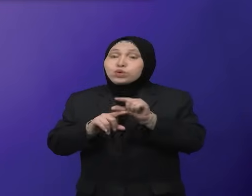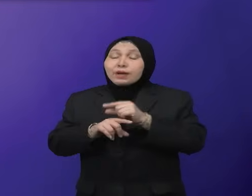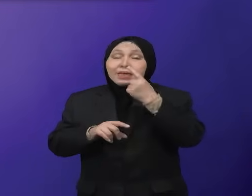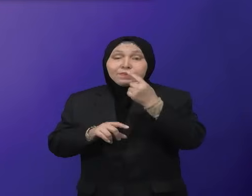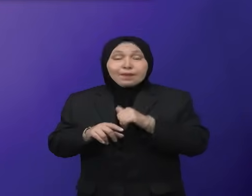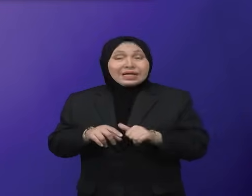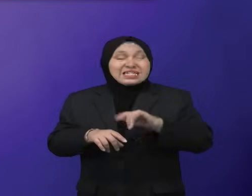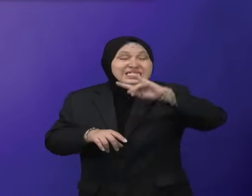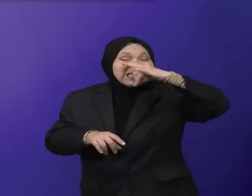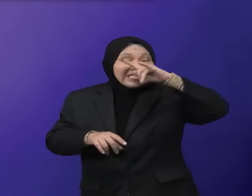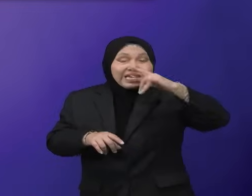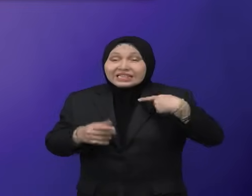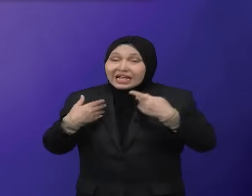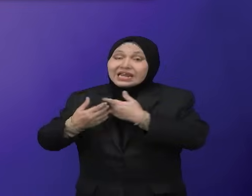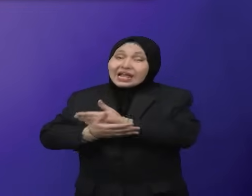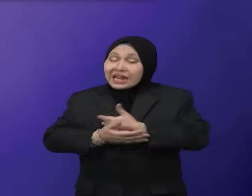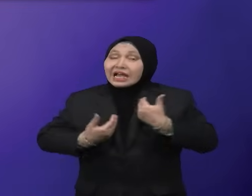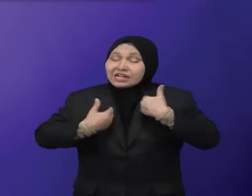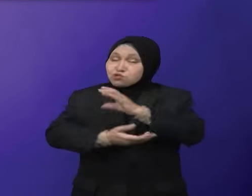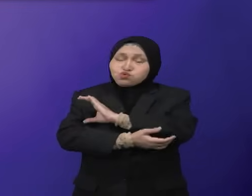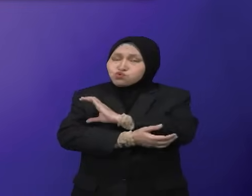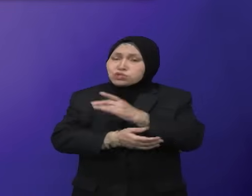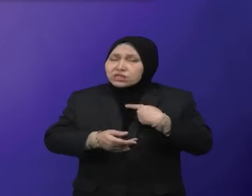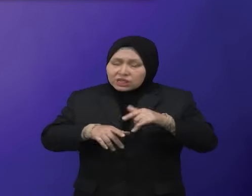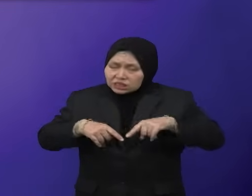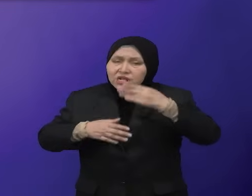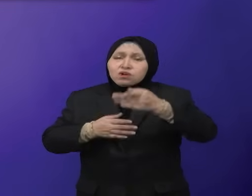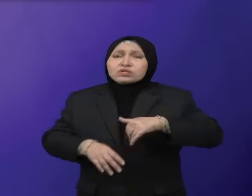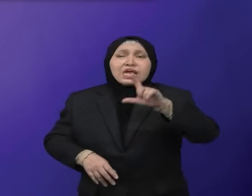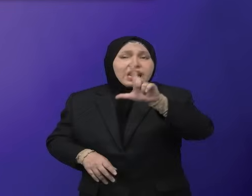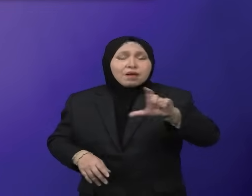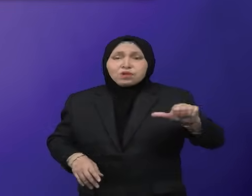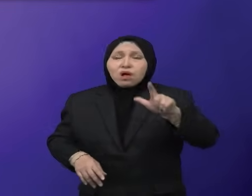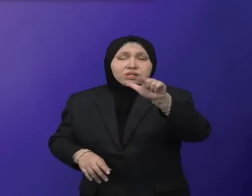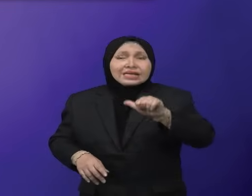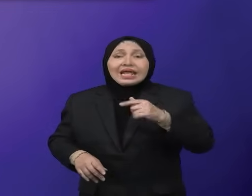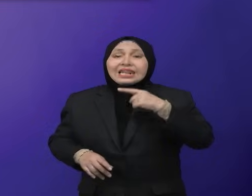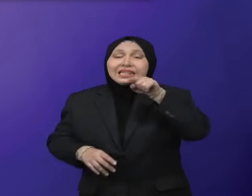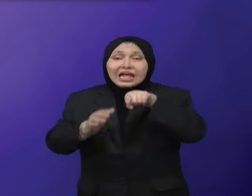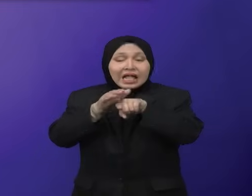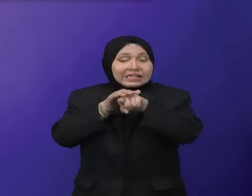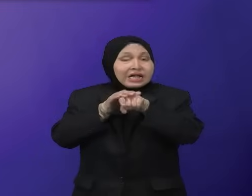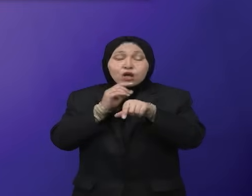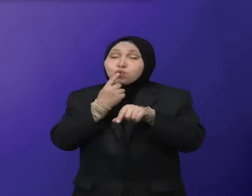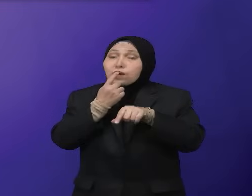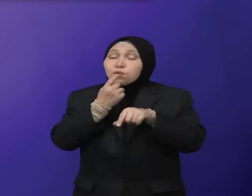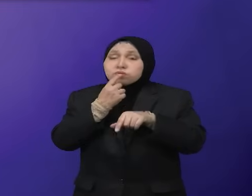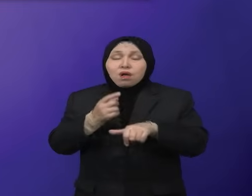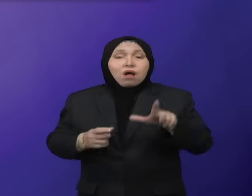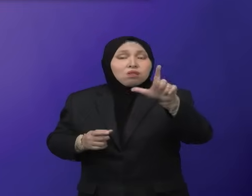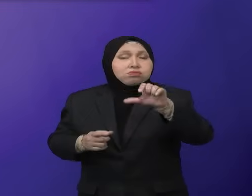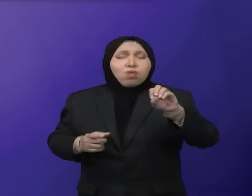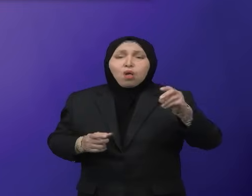Masa kecil tu, kalau kita ada anak, ada cucu, kita terus suruh dia sebut lam itu, Allah tu dengan lidah. Jangan guna mulut.